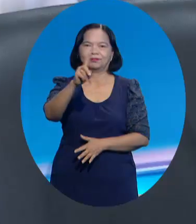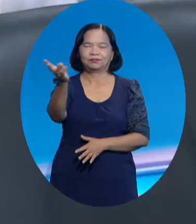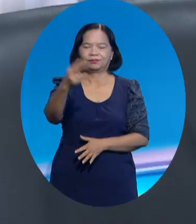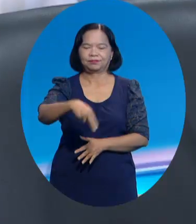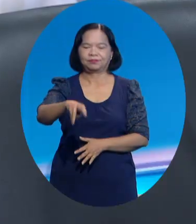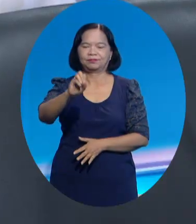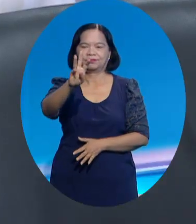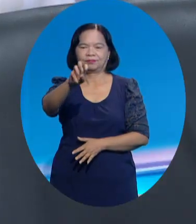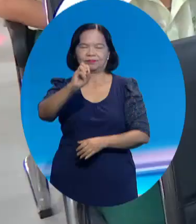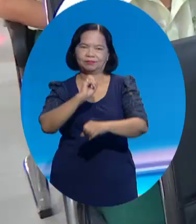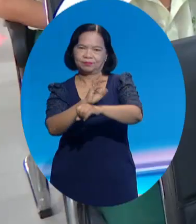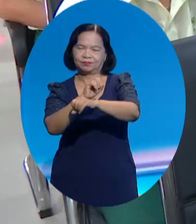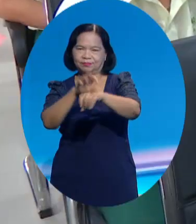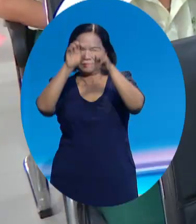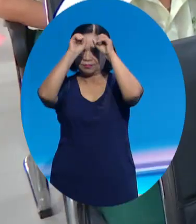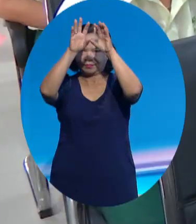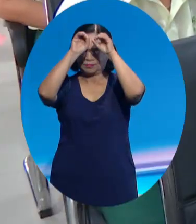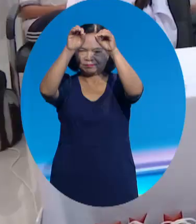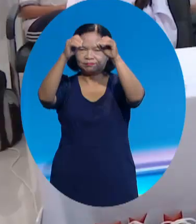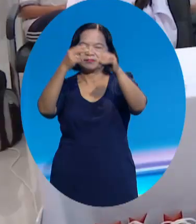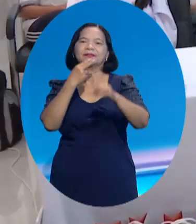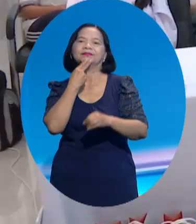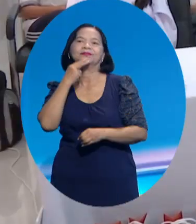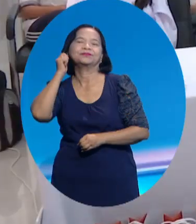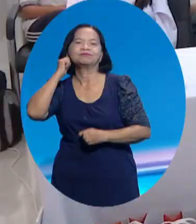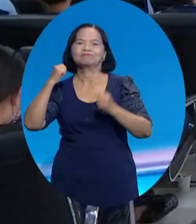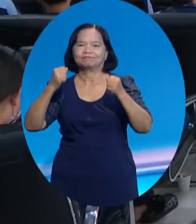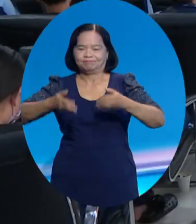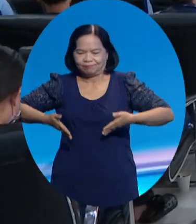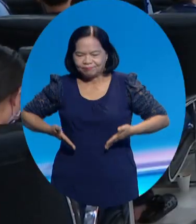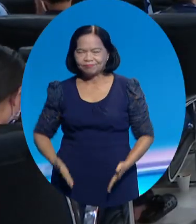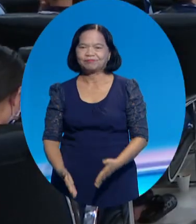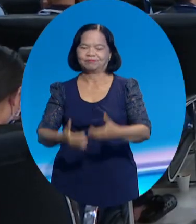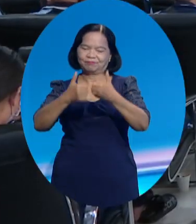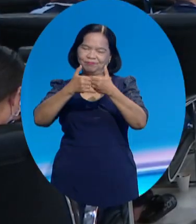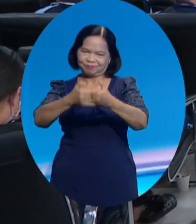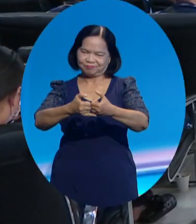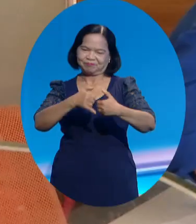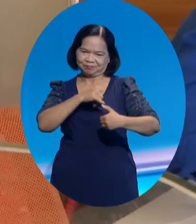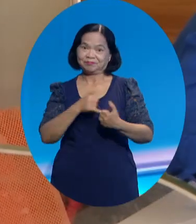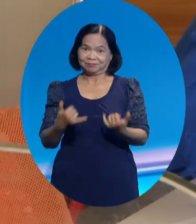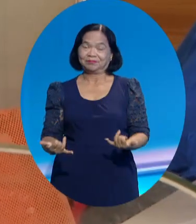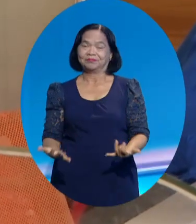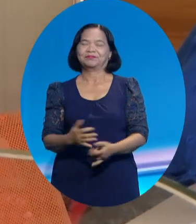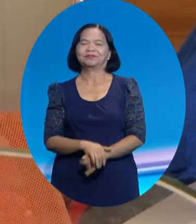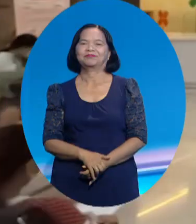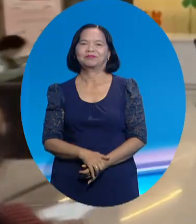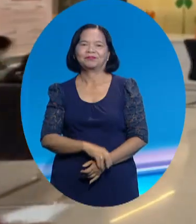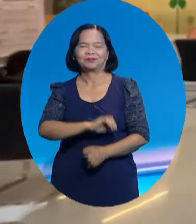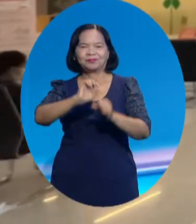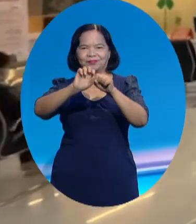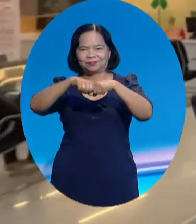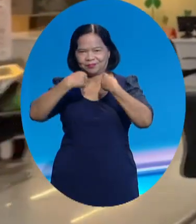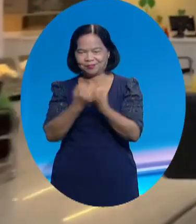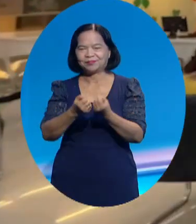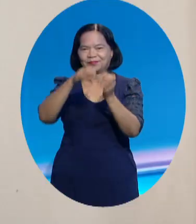2021-2030, tư vấn tuyên truyền giáo dục chuyên đề về giới tính, sức khỏe sinh sản, tình yêu trong giới trẻ hiện nay. Bệnh viện liên tục tổ chức những cái